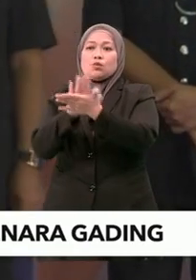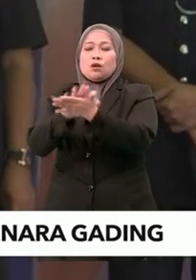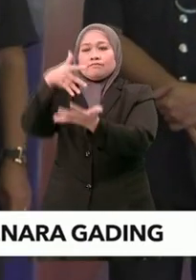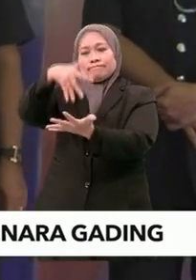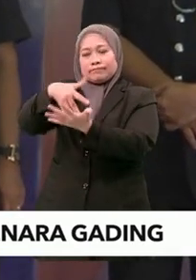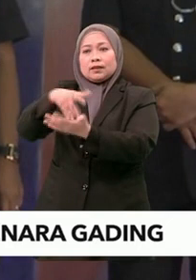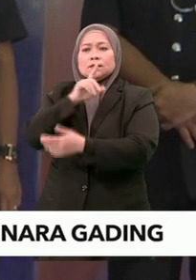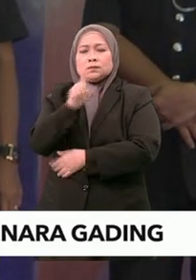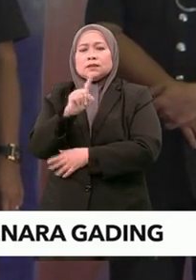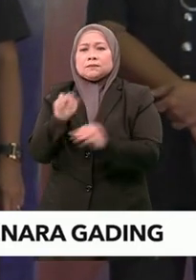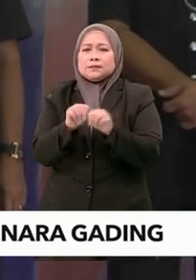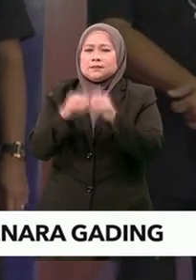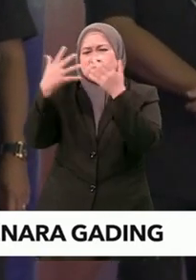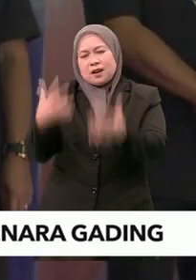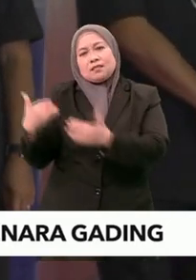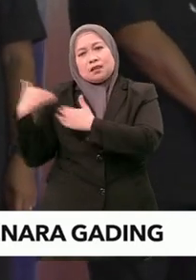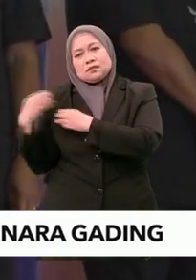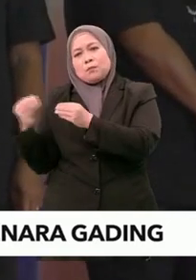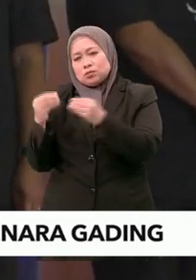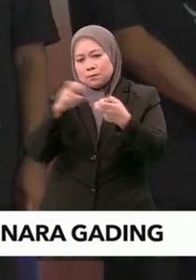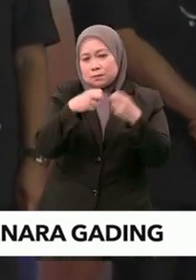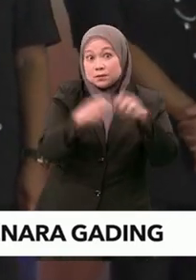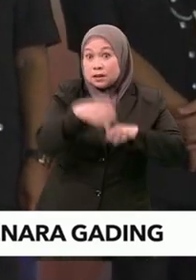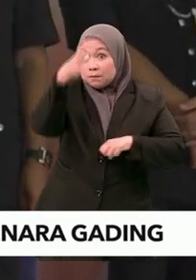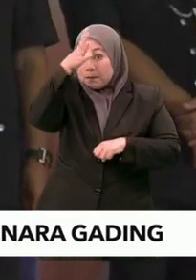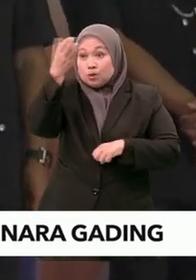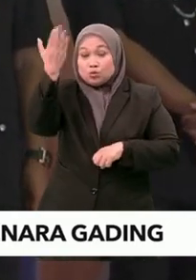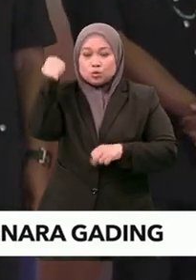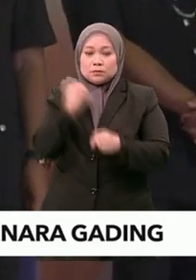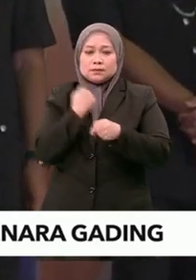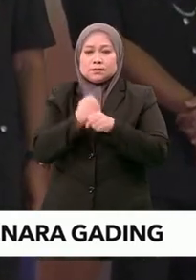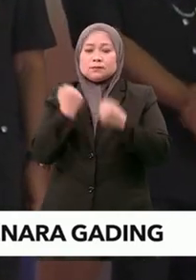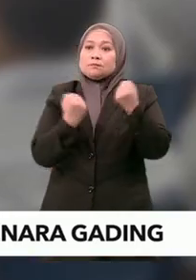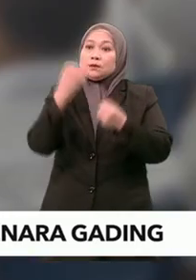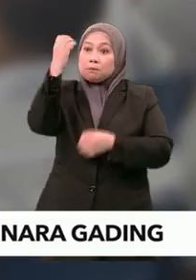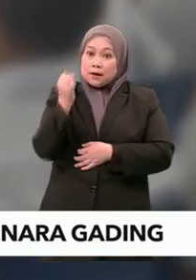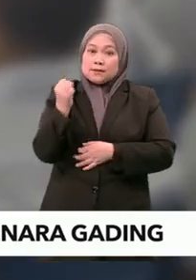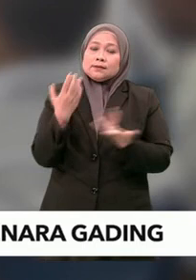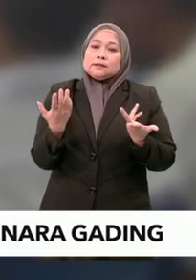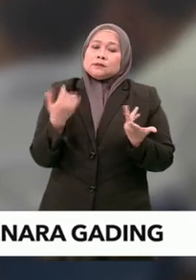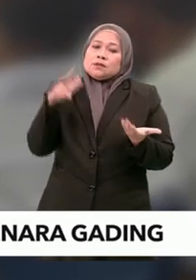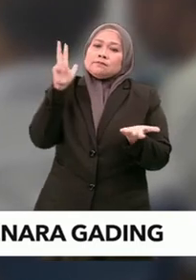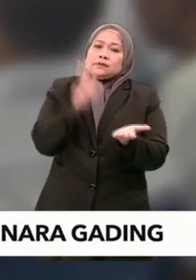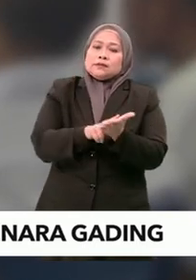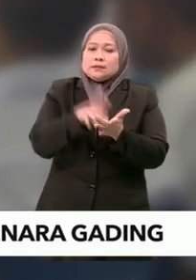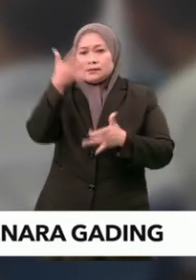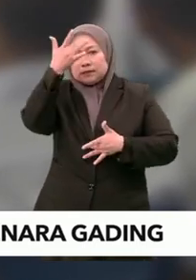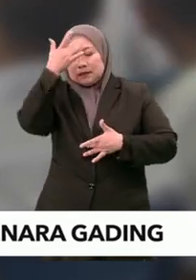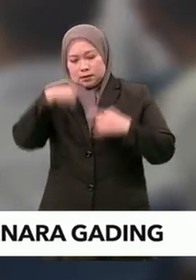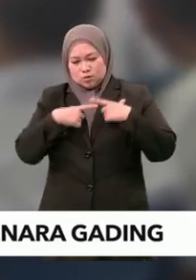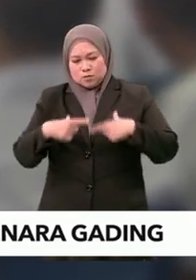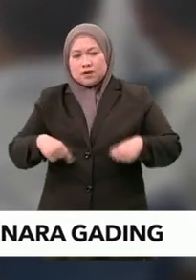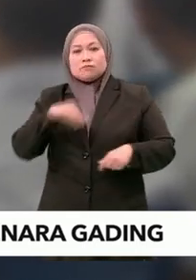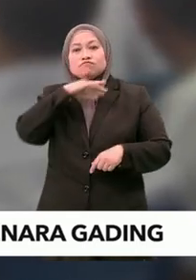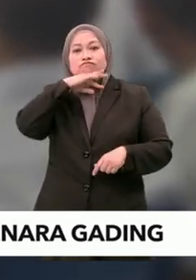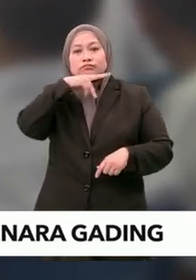ibarat jatuh di tim tetangga Bapaknya yang sebelum ini bekerja sebagai pemandu baskuler disahkan mengidap jahitan kuman